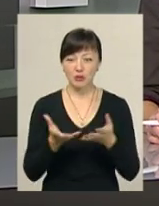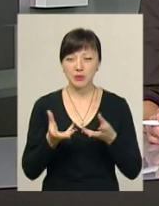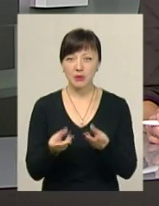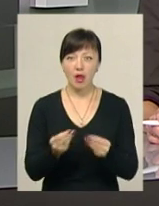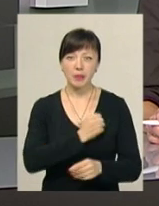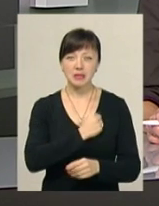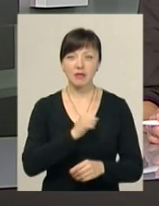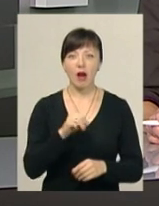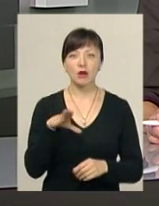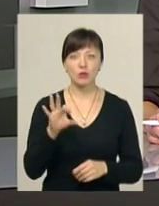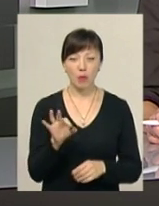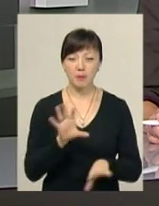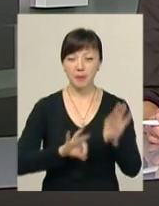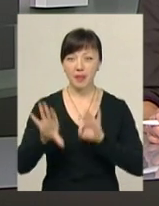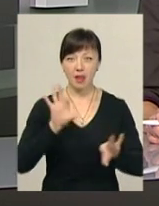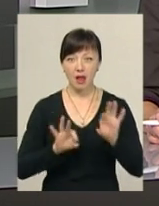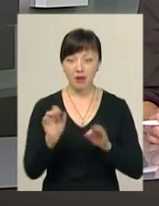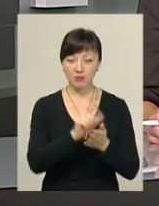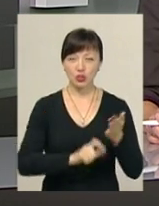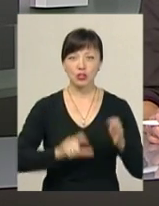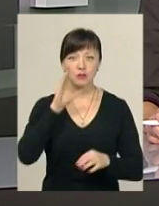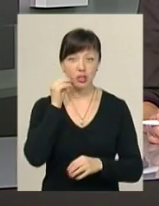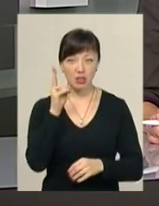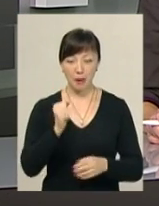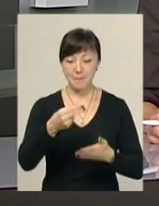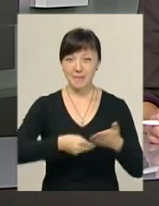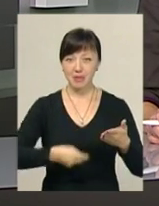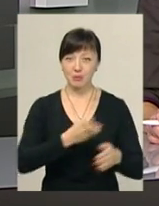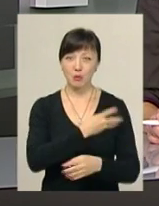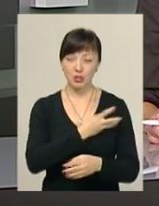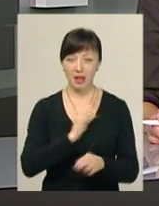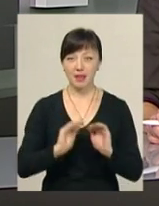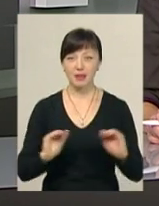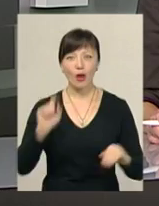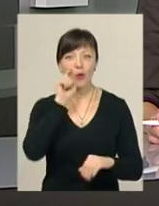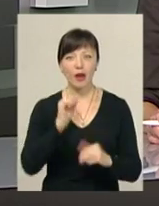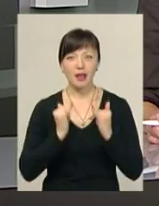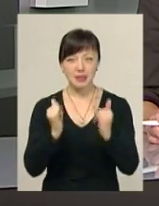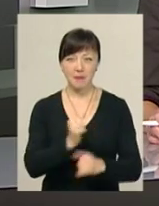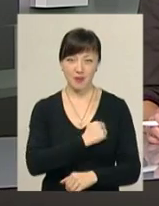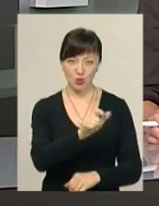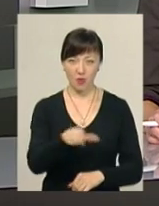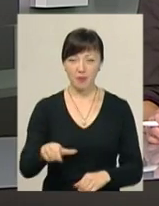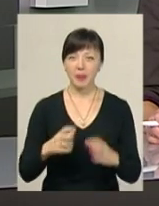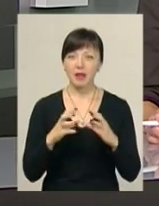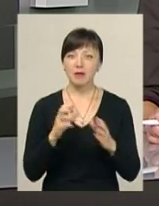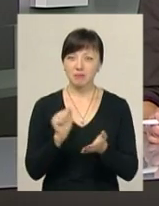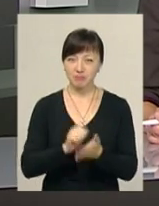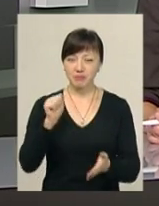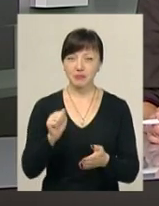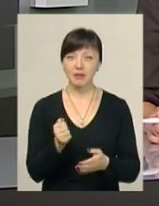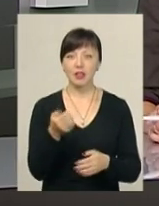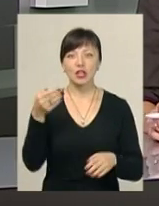Тараса Шевченка. Окрім того, «Фронтовий кобзар» містить підписи і побажання дітей українським військовим. Світ побачили вже